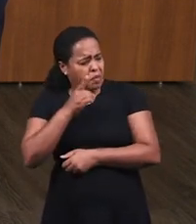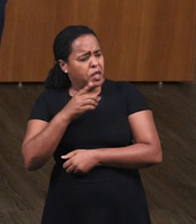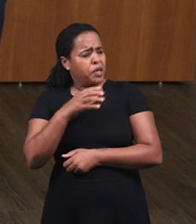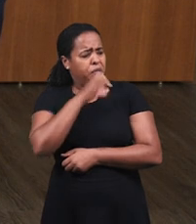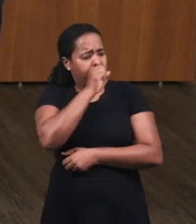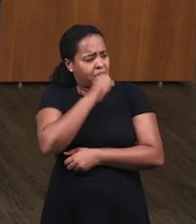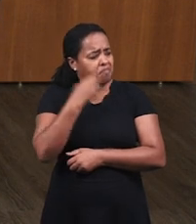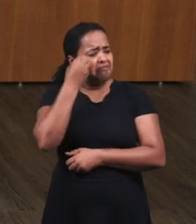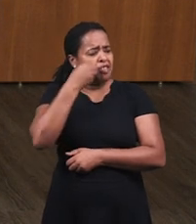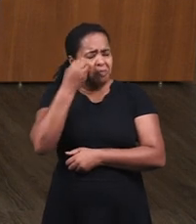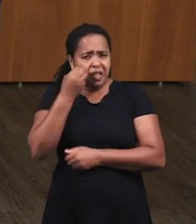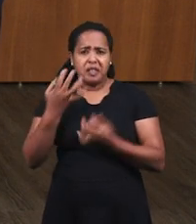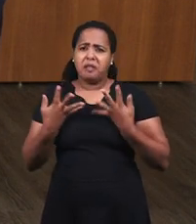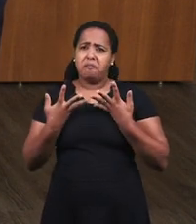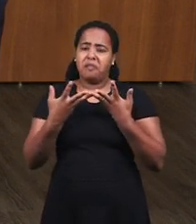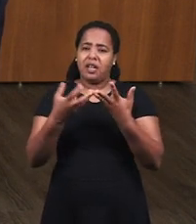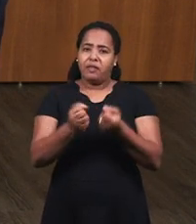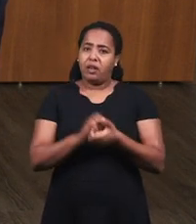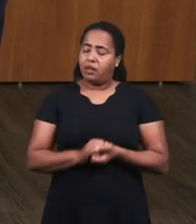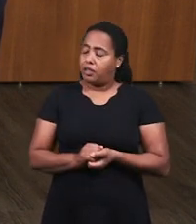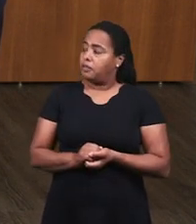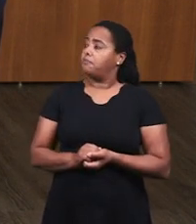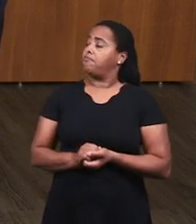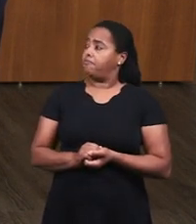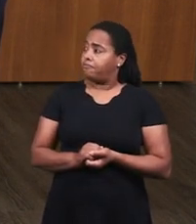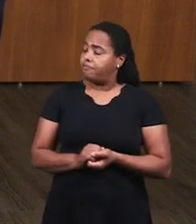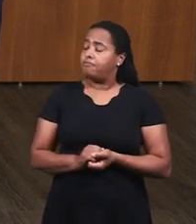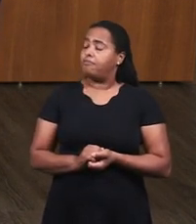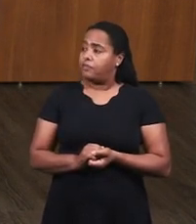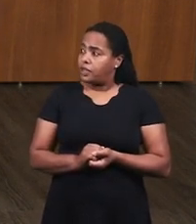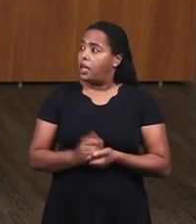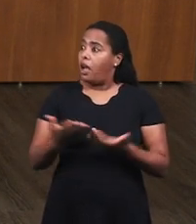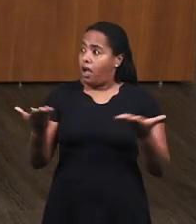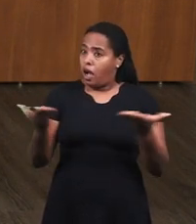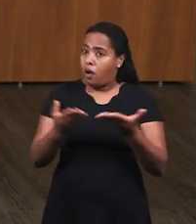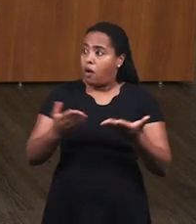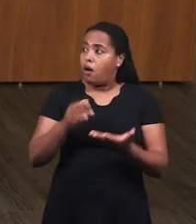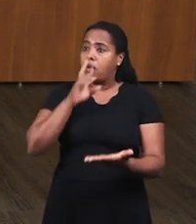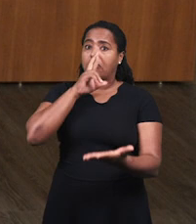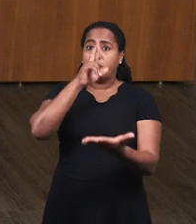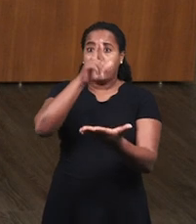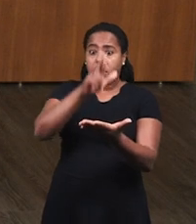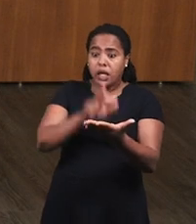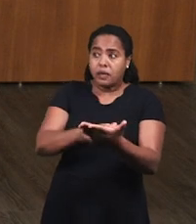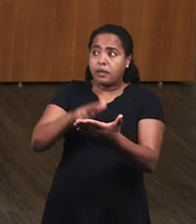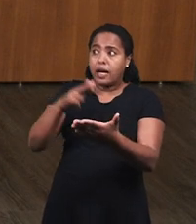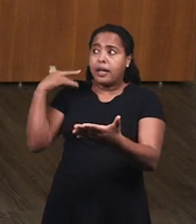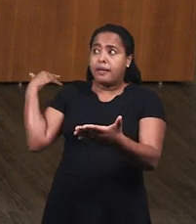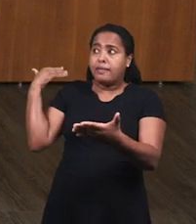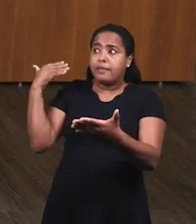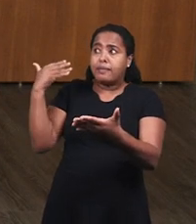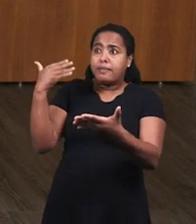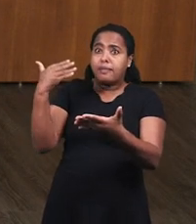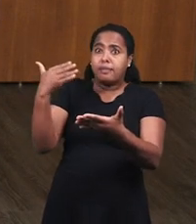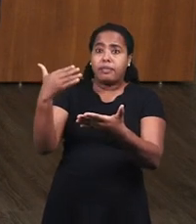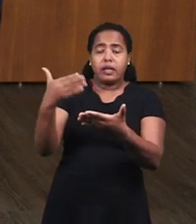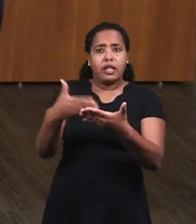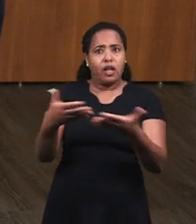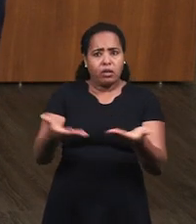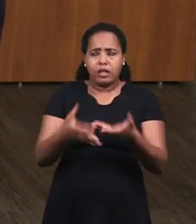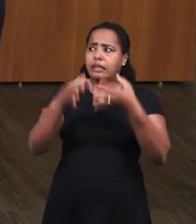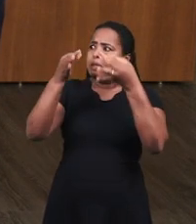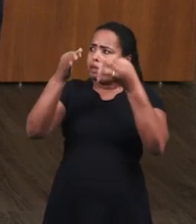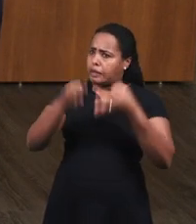столько переживаний замечательных Бог нам дал. И мы до сих пор собираем плоды,